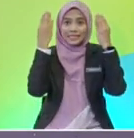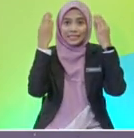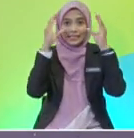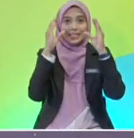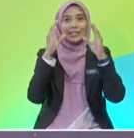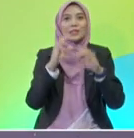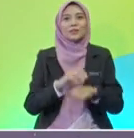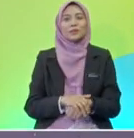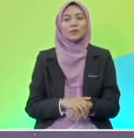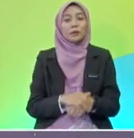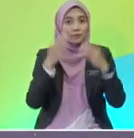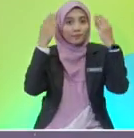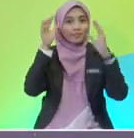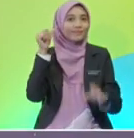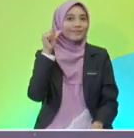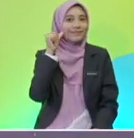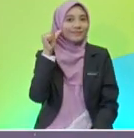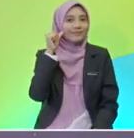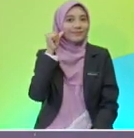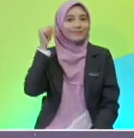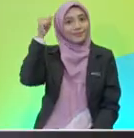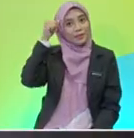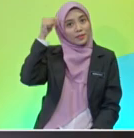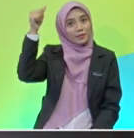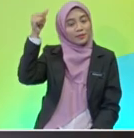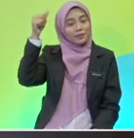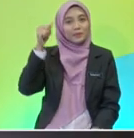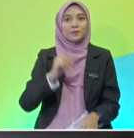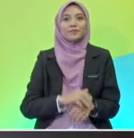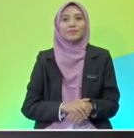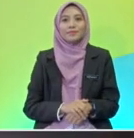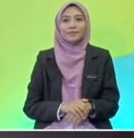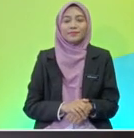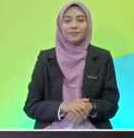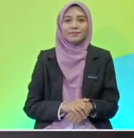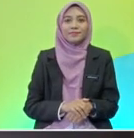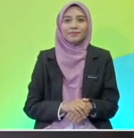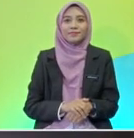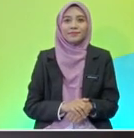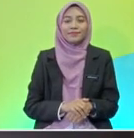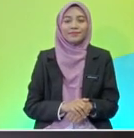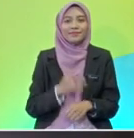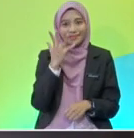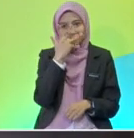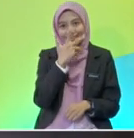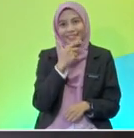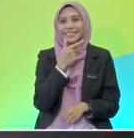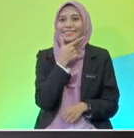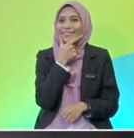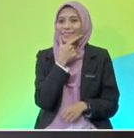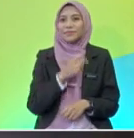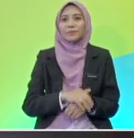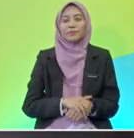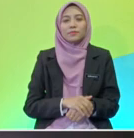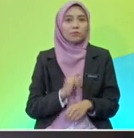luar biasa kita dicek gunung rizan Assalamualaikum Jeng ku itu dia Manis senyuman J.Co kita ini